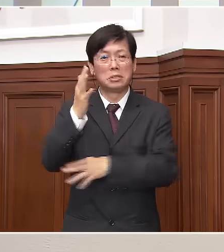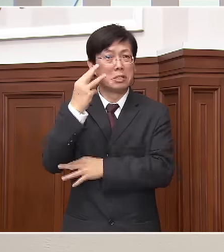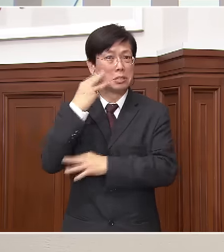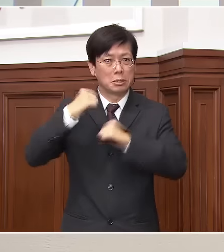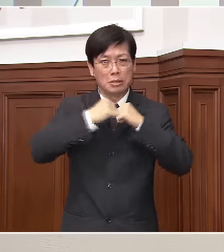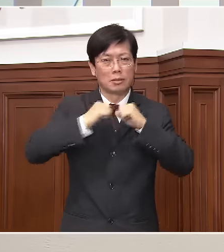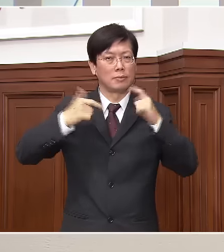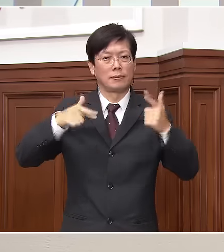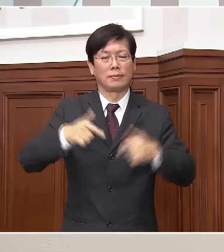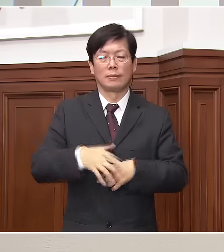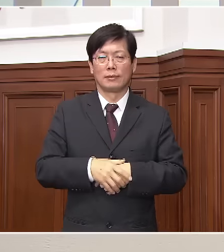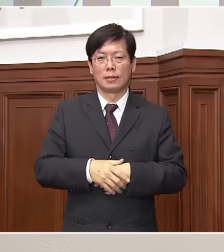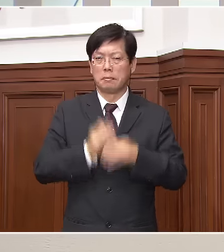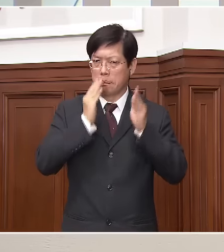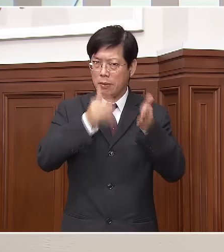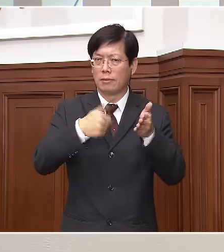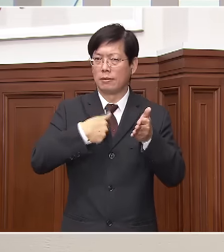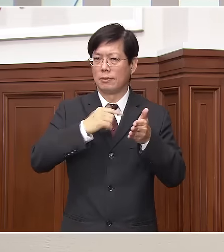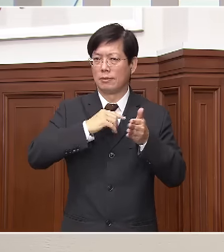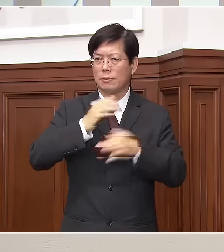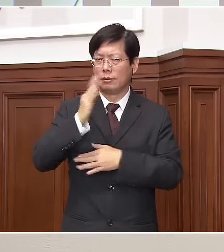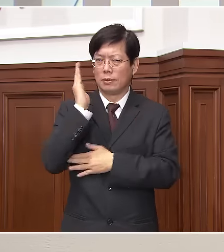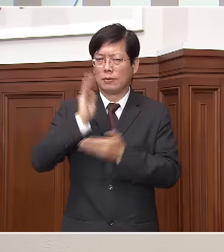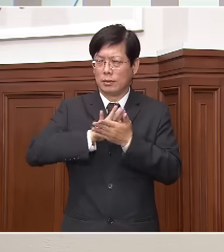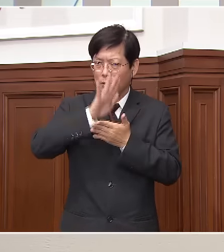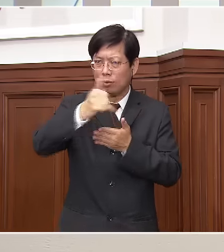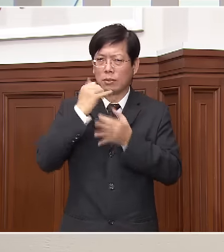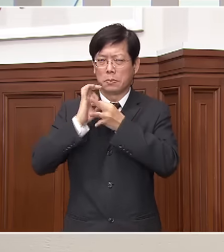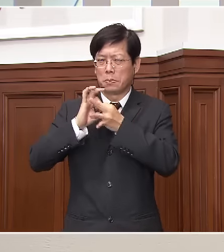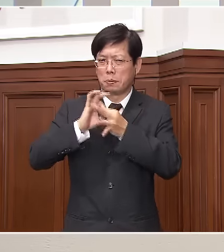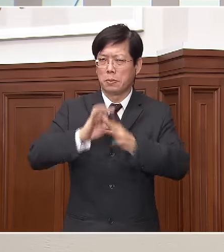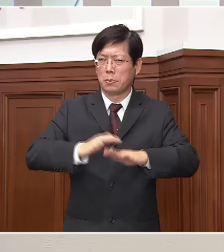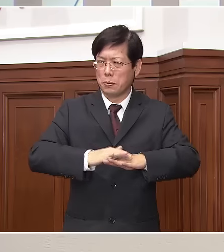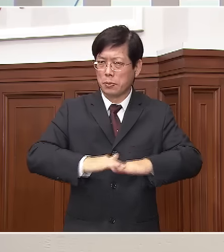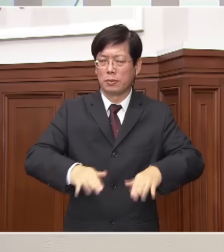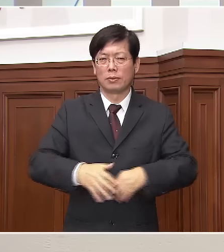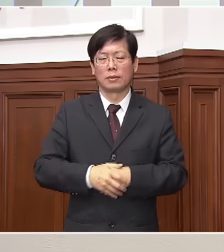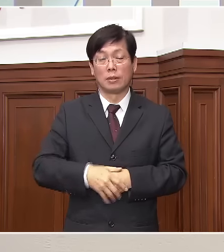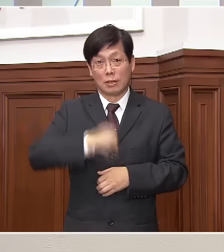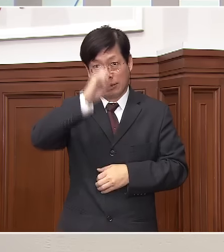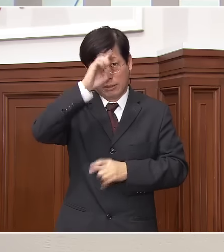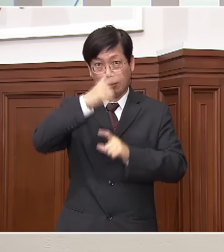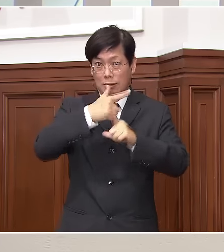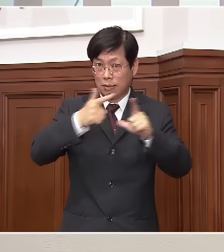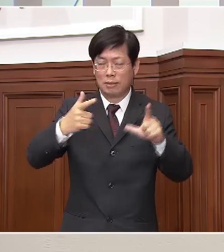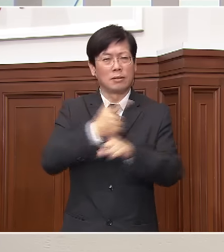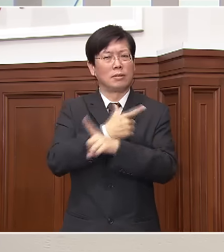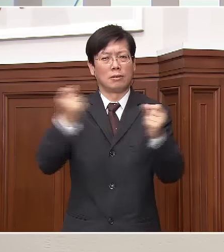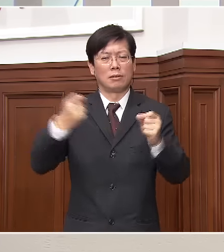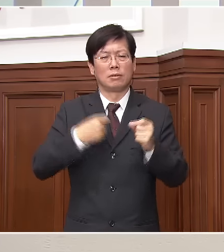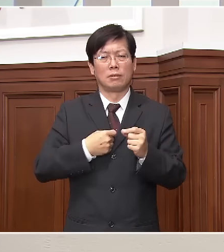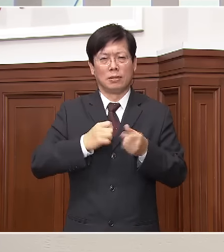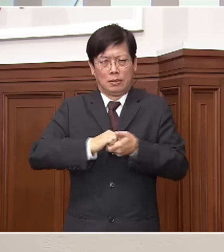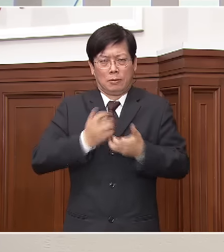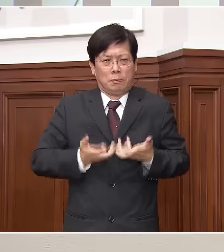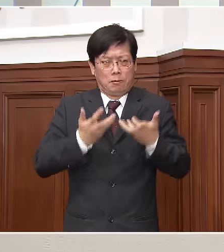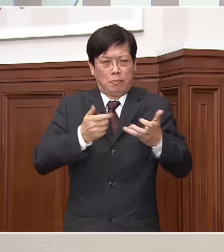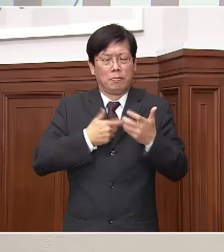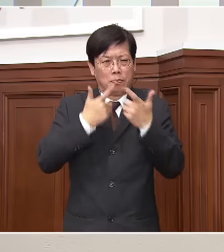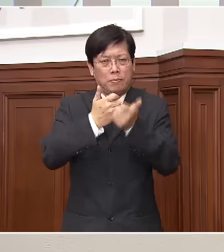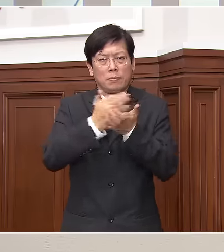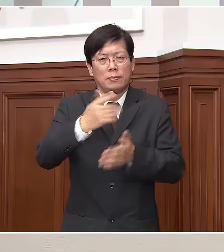争，而是为了国家未来长治久安，不分党派的领导人都必须要做的事